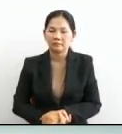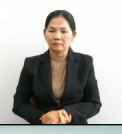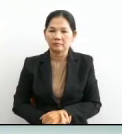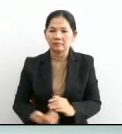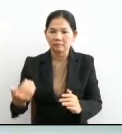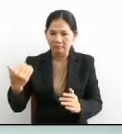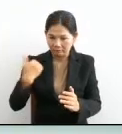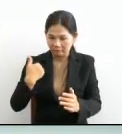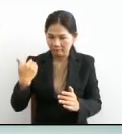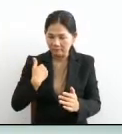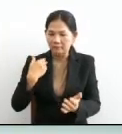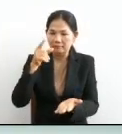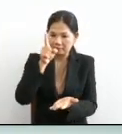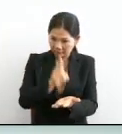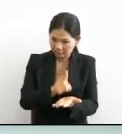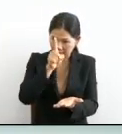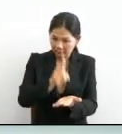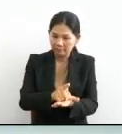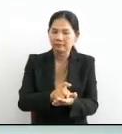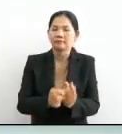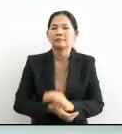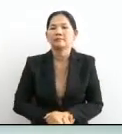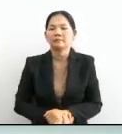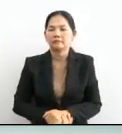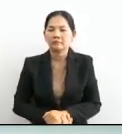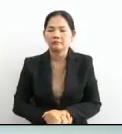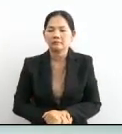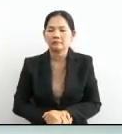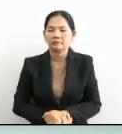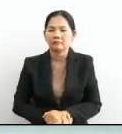miên xà rạ sầm khăn